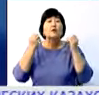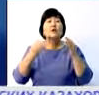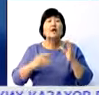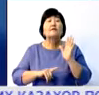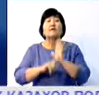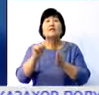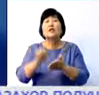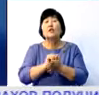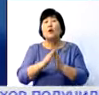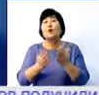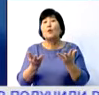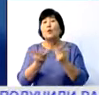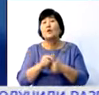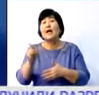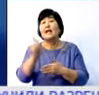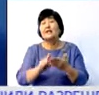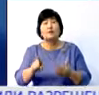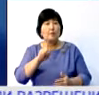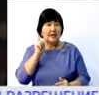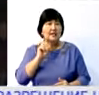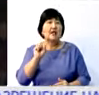вышел в свет сборник стихов молодых акынов.